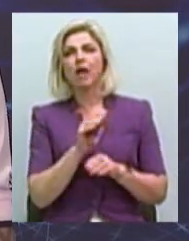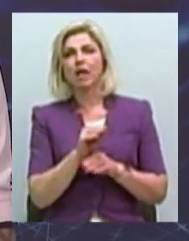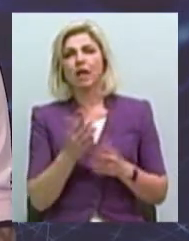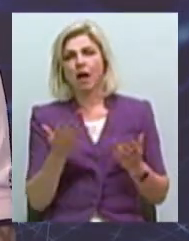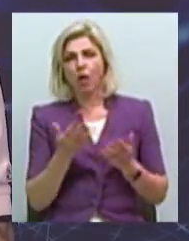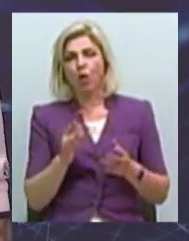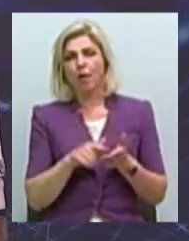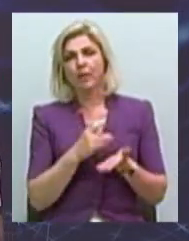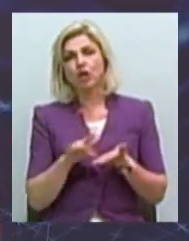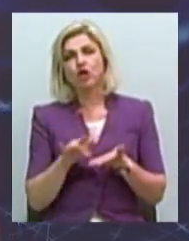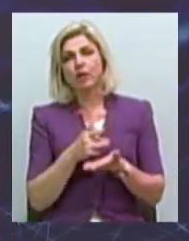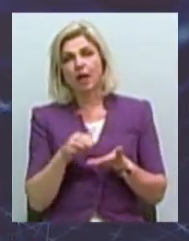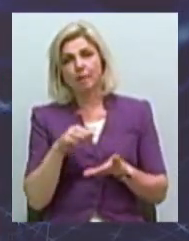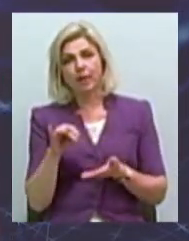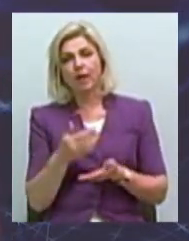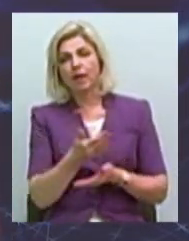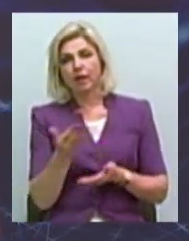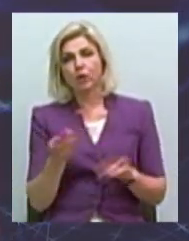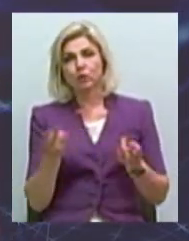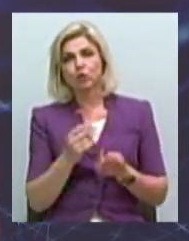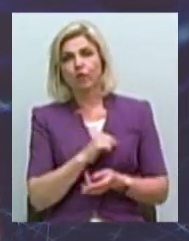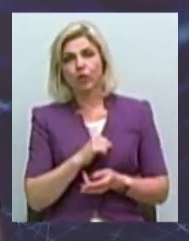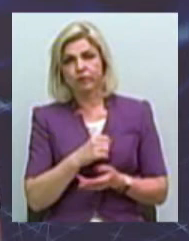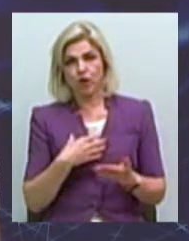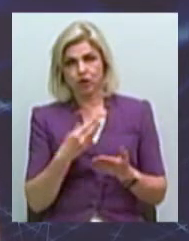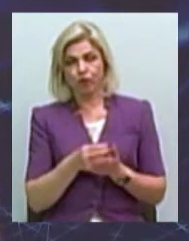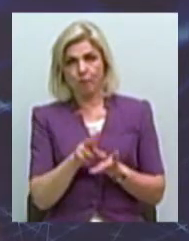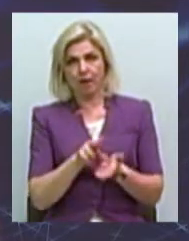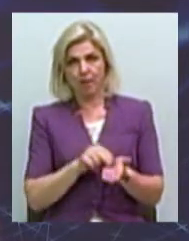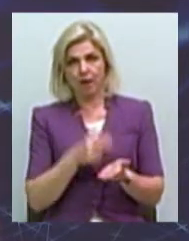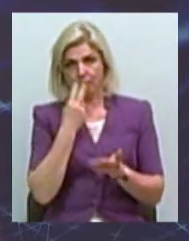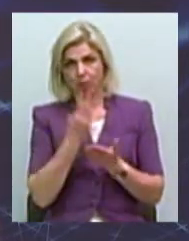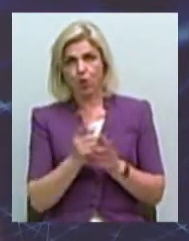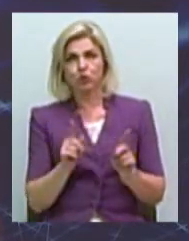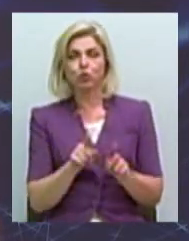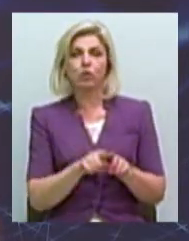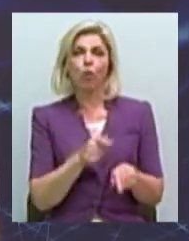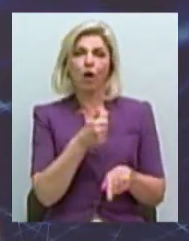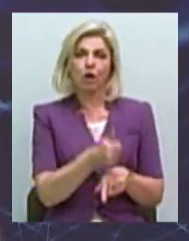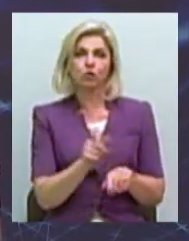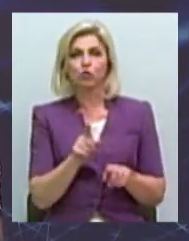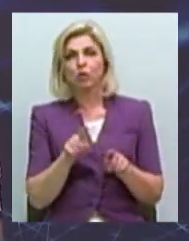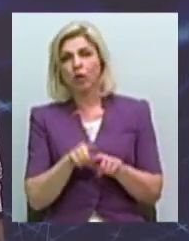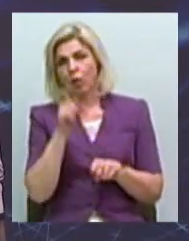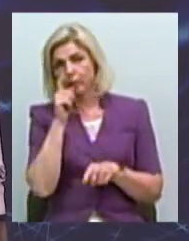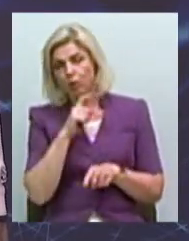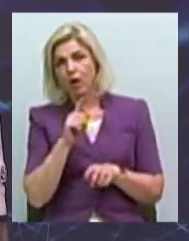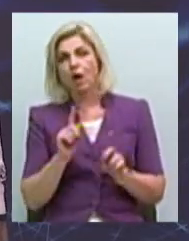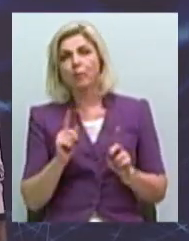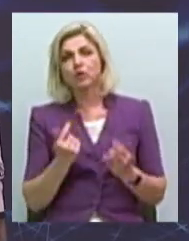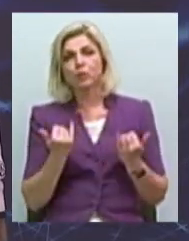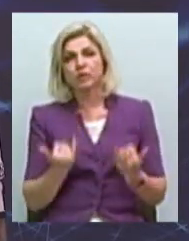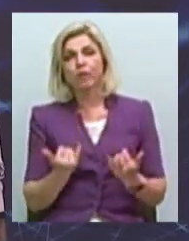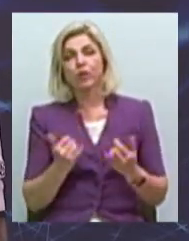или планшетами, их нужно воспитывать собственным примером, показать, что такое хорошо, а что такое плохо. Почему-то сегодняшний